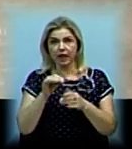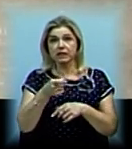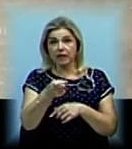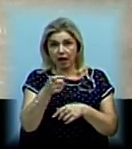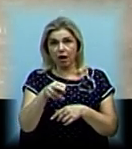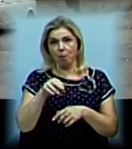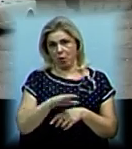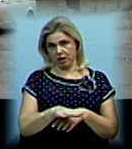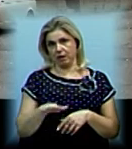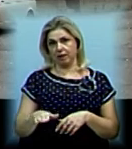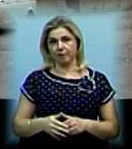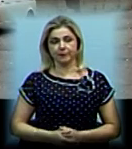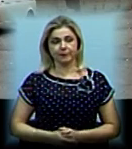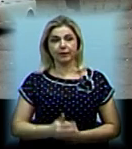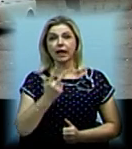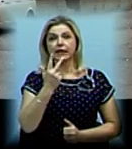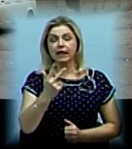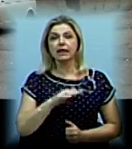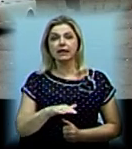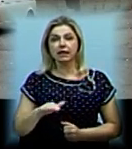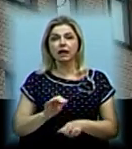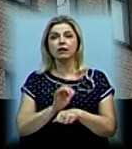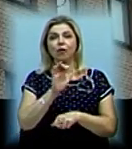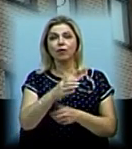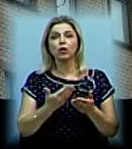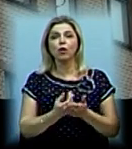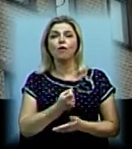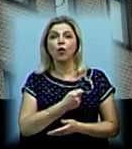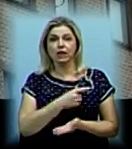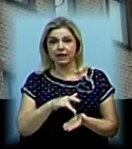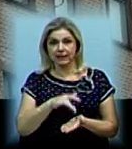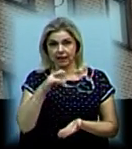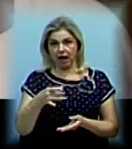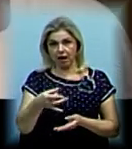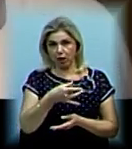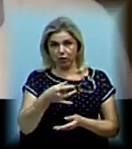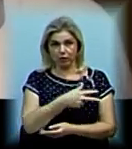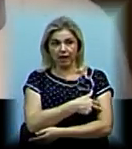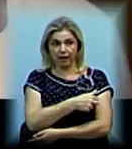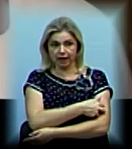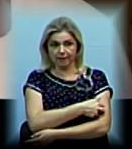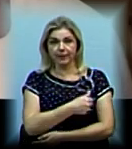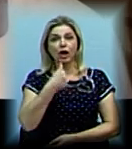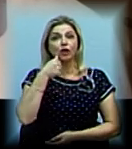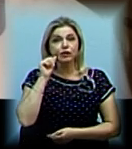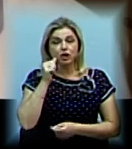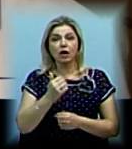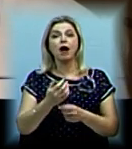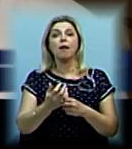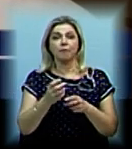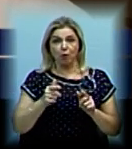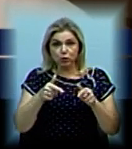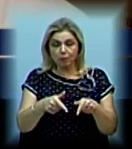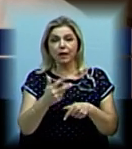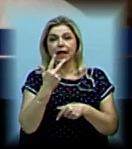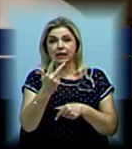дітям. Трьох дітей відвезли до Новоодеської центральної районної лікарні. Вчора до нас поступили троє хворих,